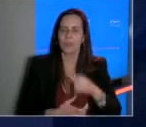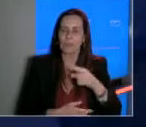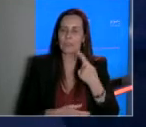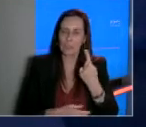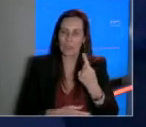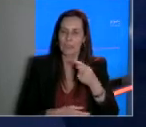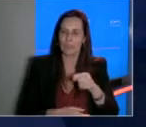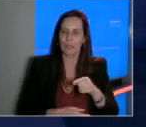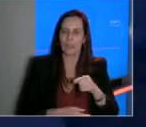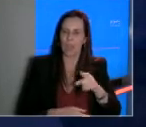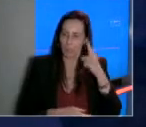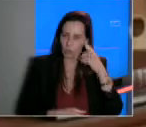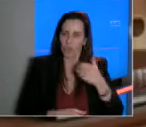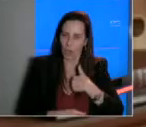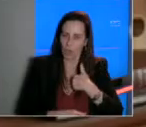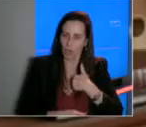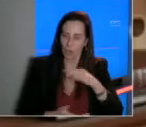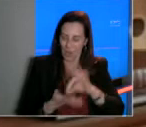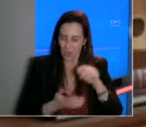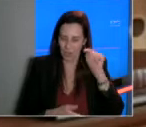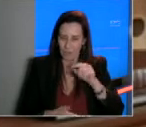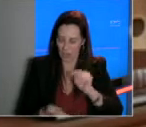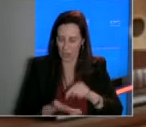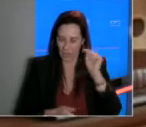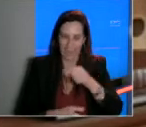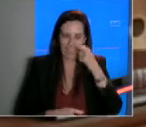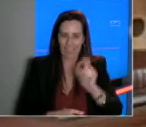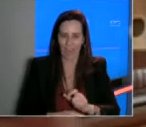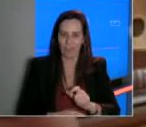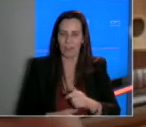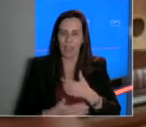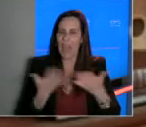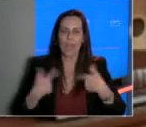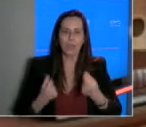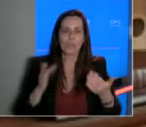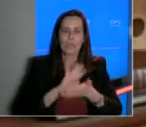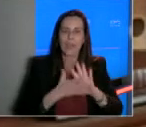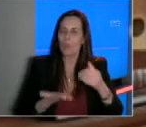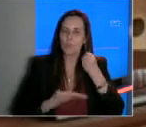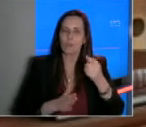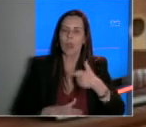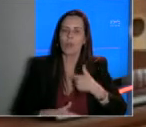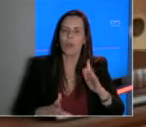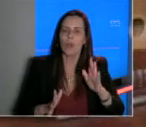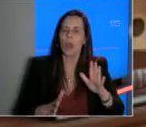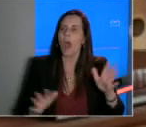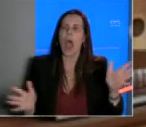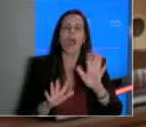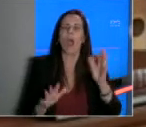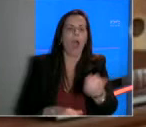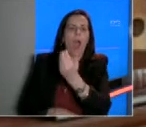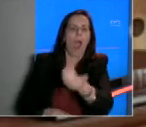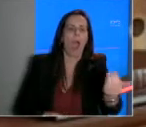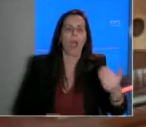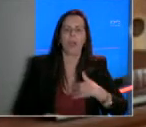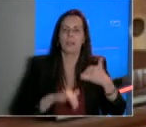אחד... אתה יודע שאנחנו מאז שהגענו, מאז שהגעתי לפה, אין לנו כסף, אין לנו תקציב. אנחנו חיים על אוויר, נורר.